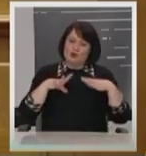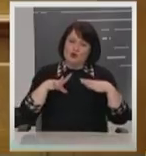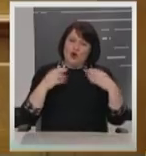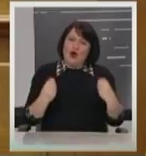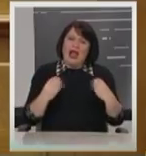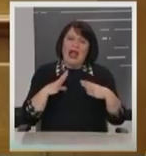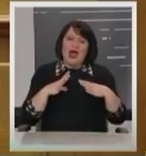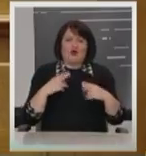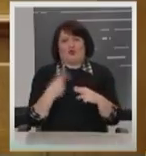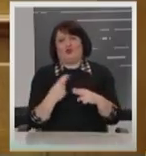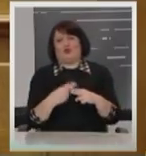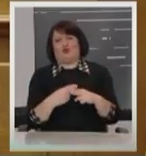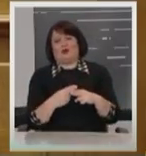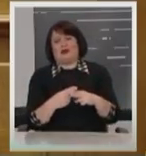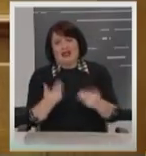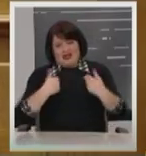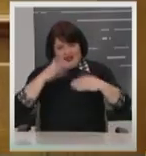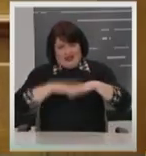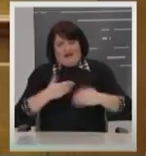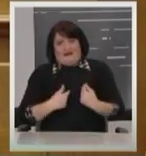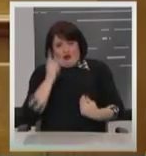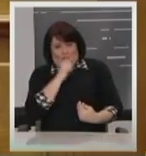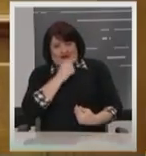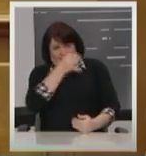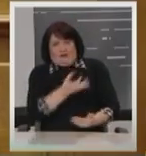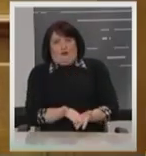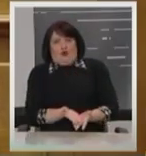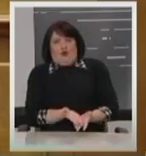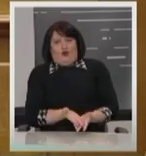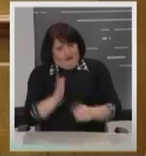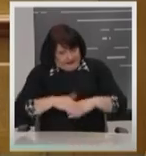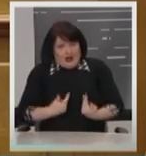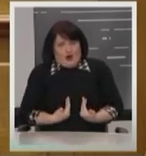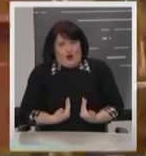είναι κρίσιμη σημασία. Τώρα φταίω εγώ αν σας πω ψεύτη.